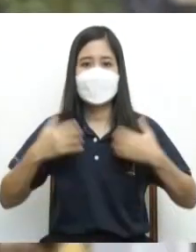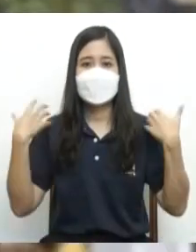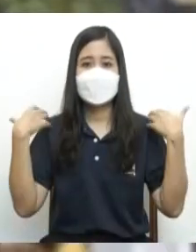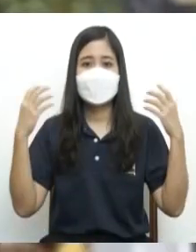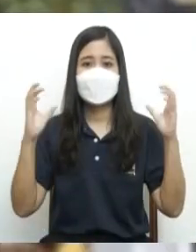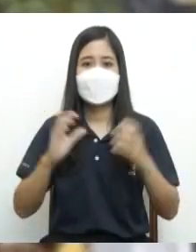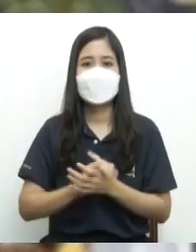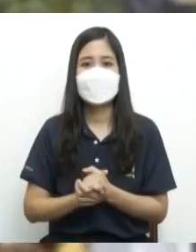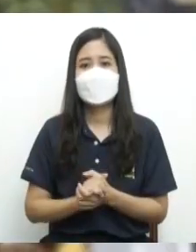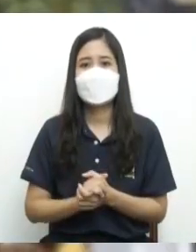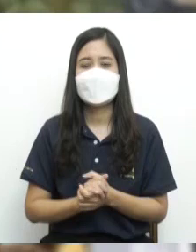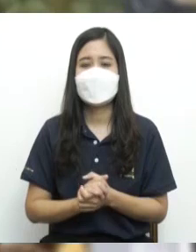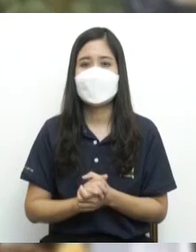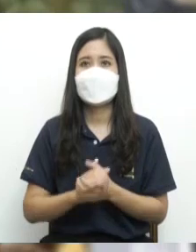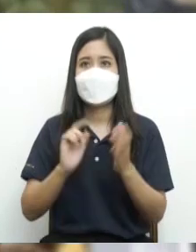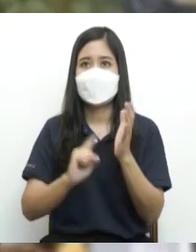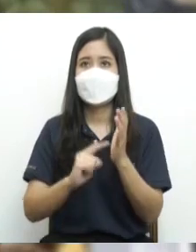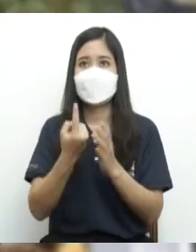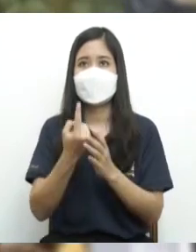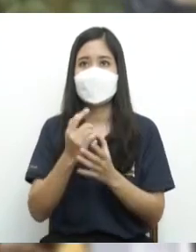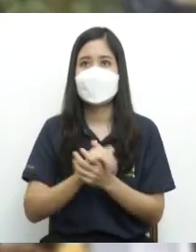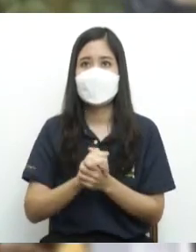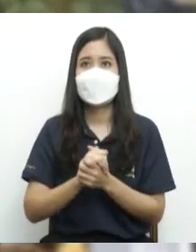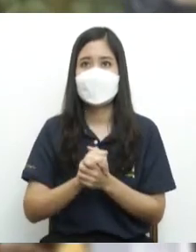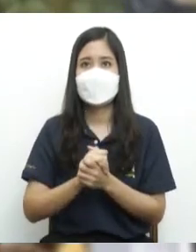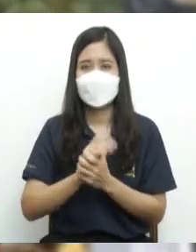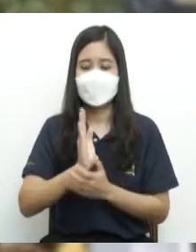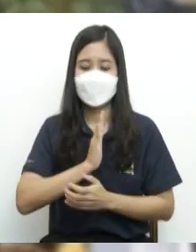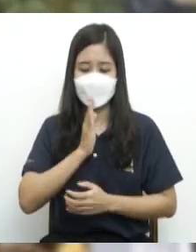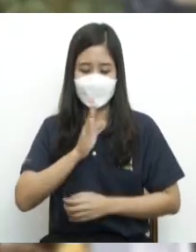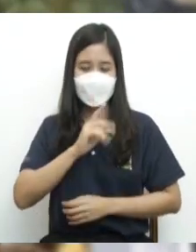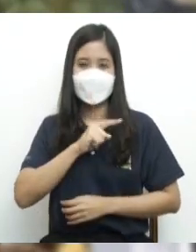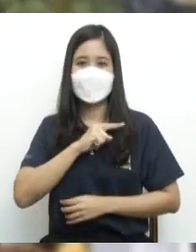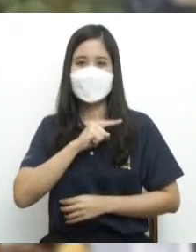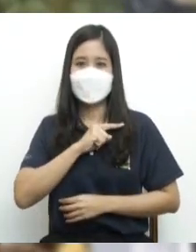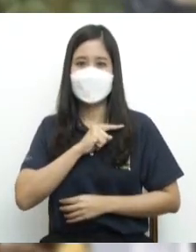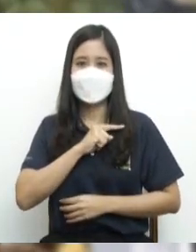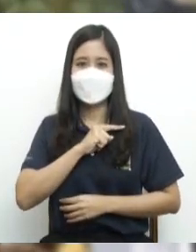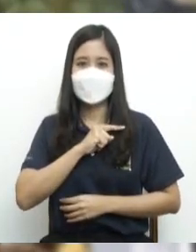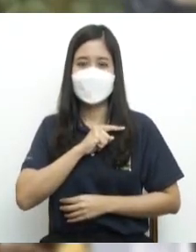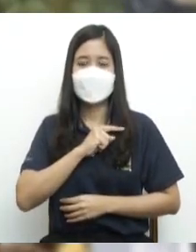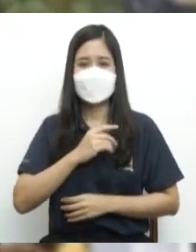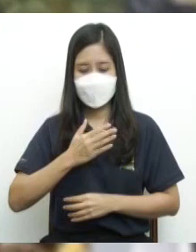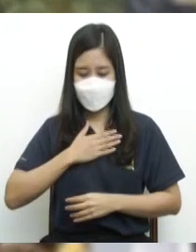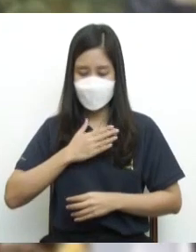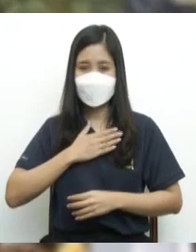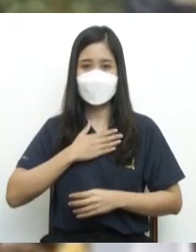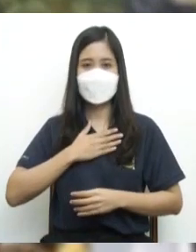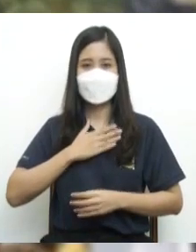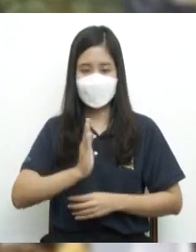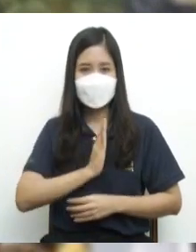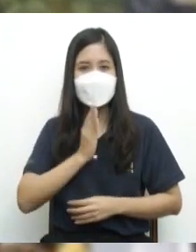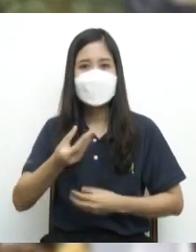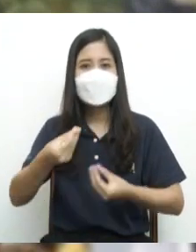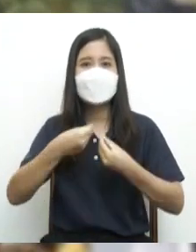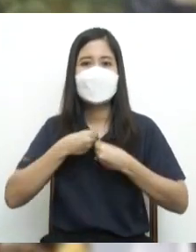มอันดับแรกคือต้องภาคภูมิใจตัวเองก่อนอันนี้ไม่มีคงไม่มีใครว่าผมยกยอตัวเองที่ภาคภูมิใจ